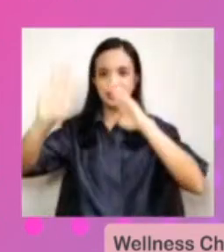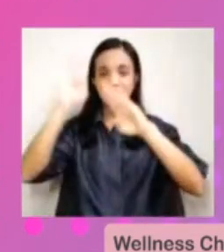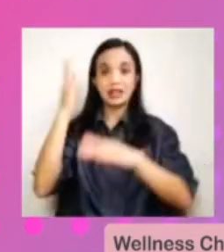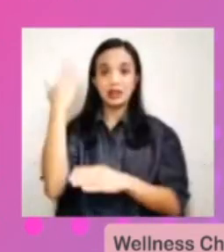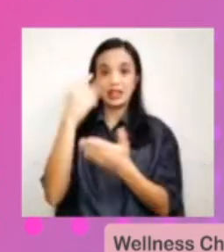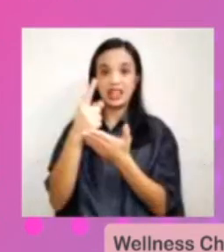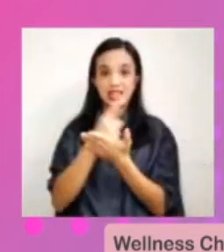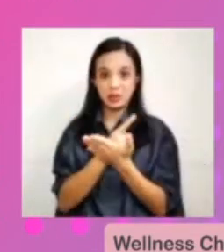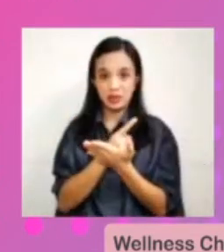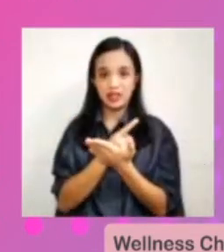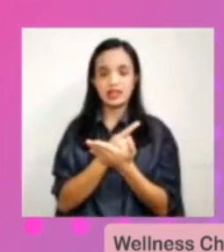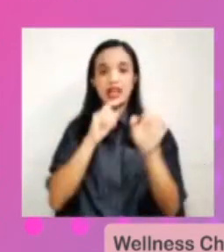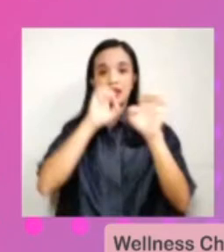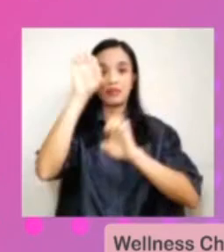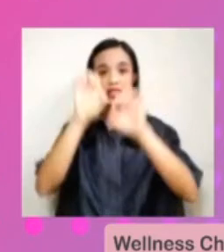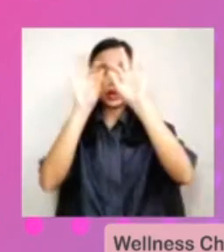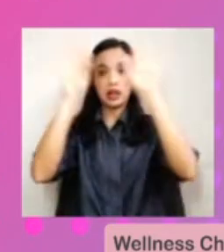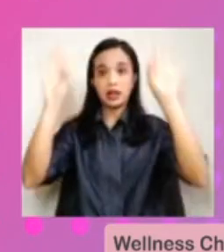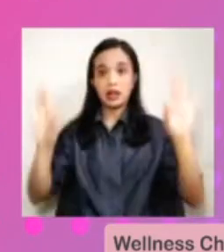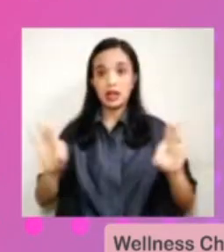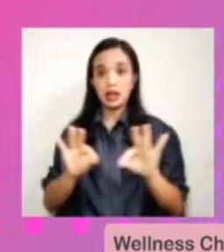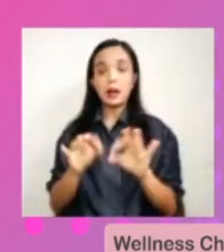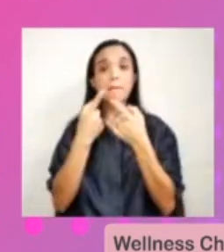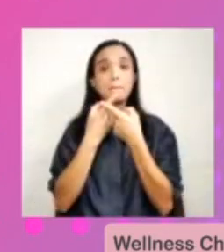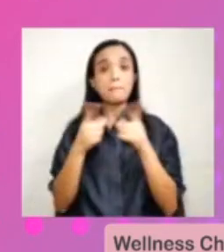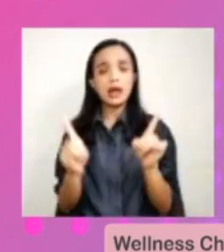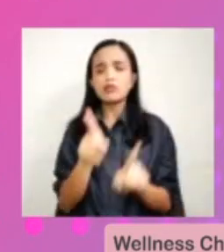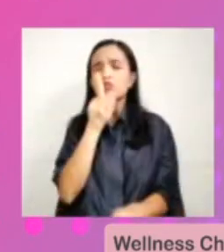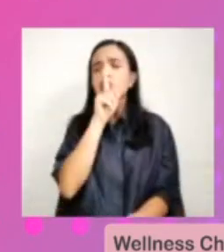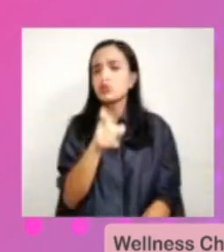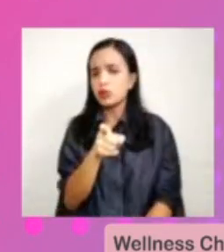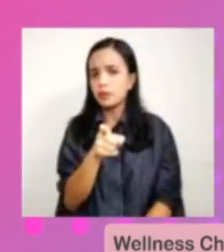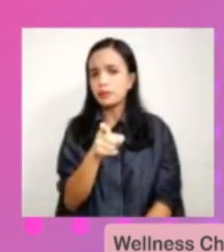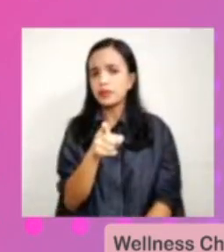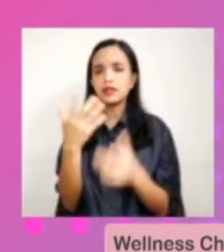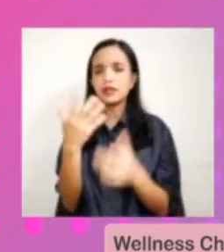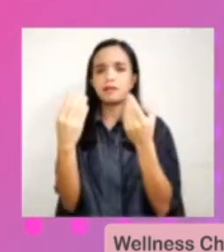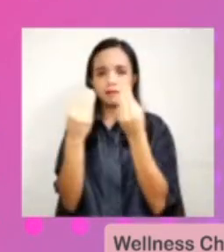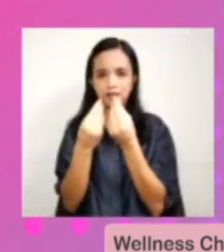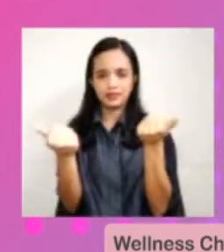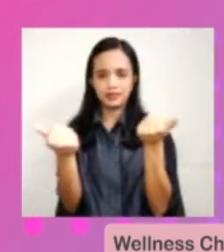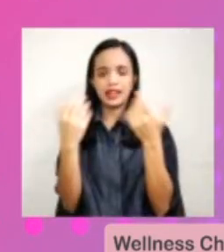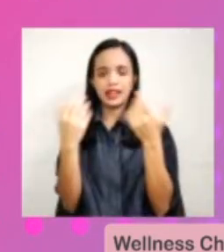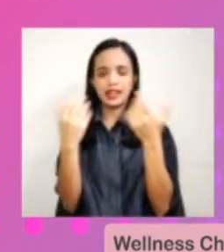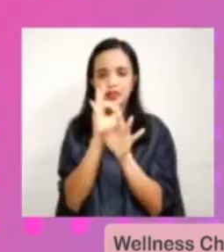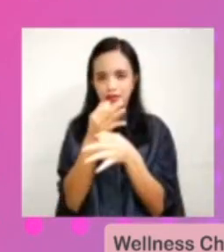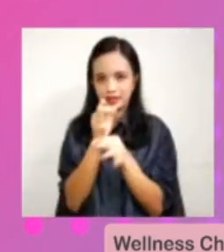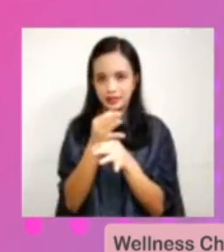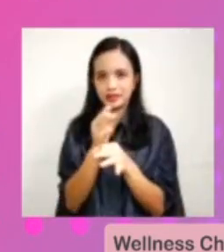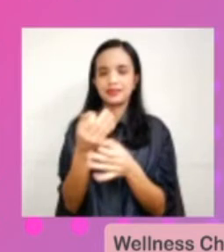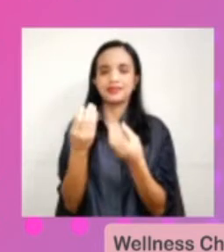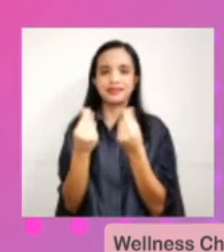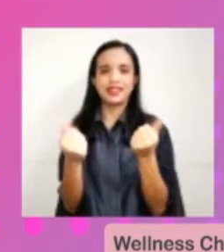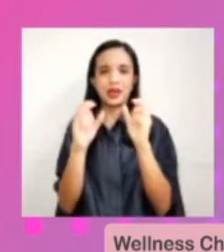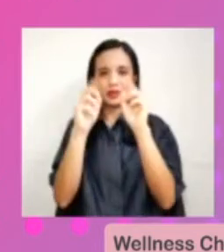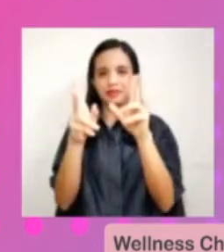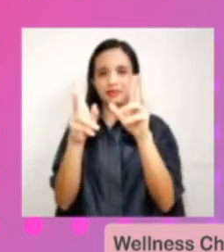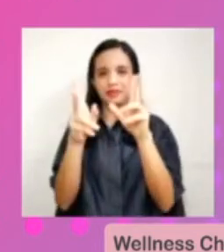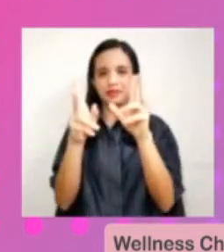our evaluation form. So ayan, alam niyo na po ang link nito, no? Pasensya na po na nagkaroon tayo ng